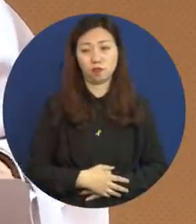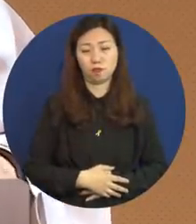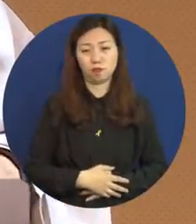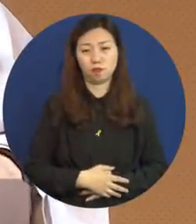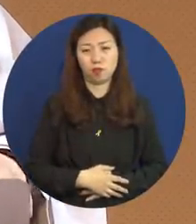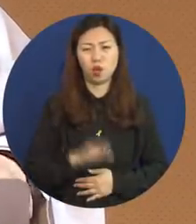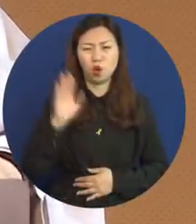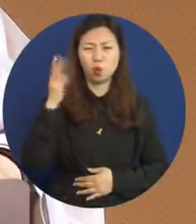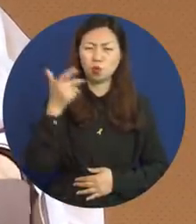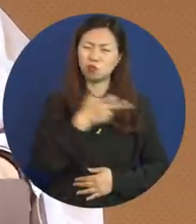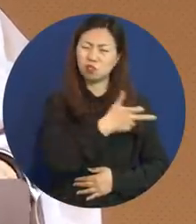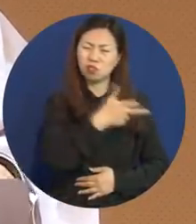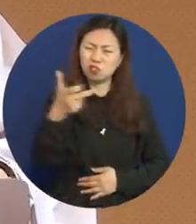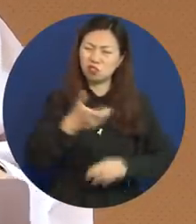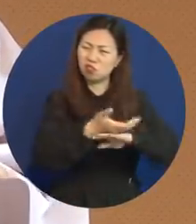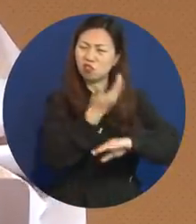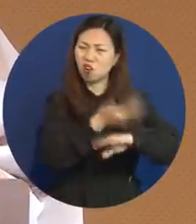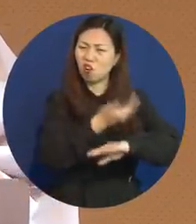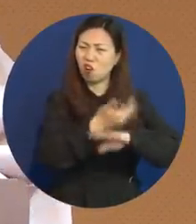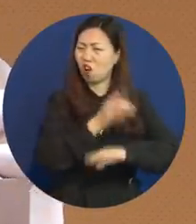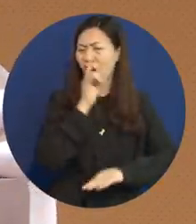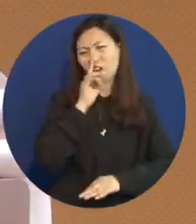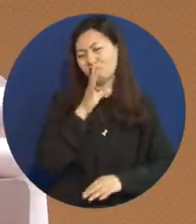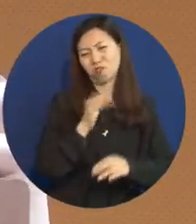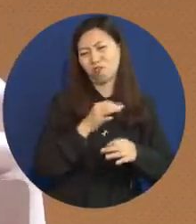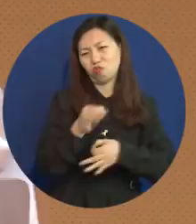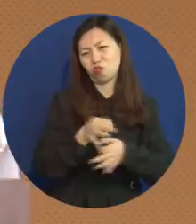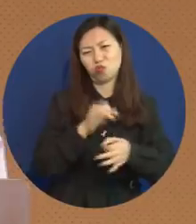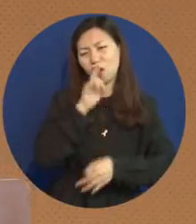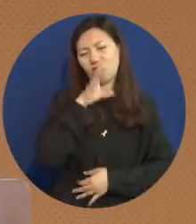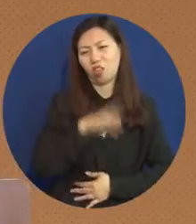근데 요즘 대형 트럭 안 되는데.